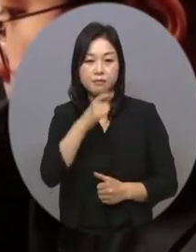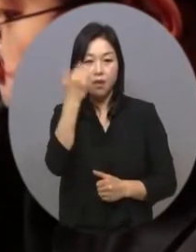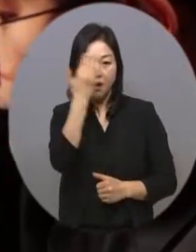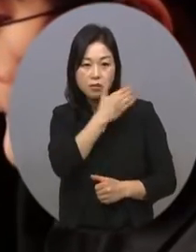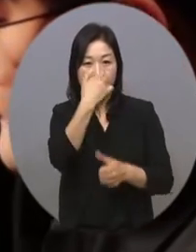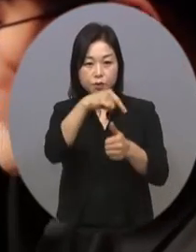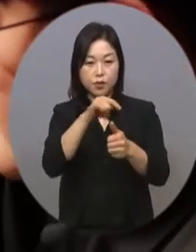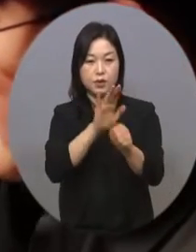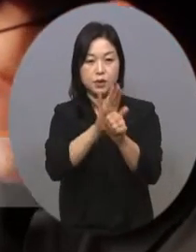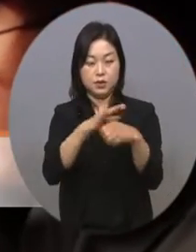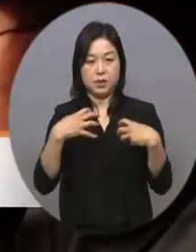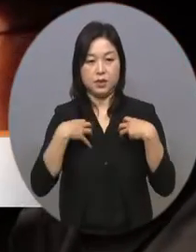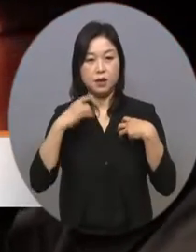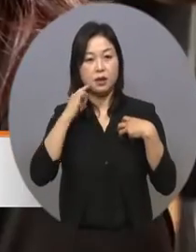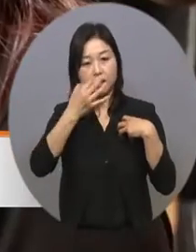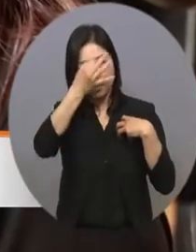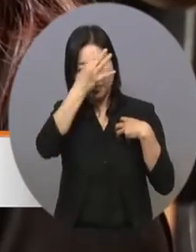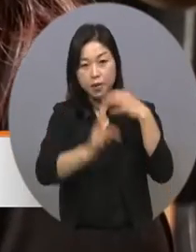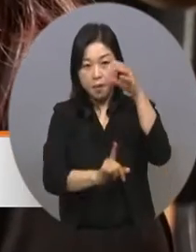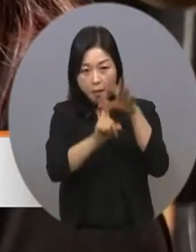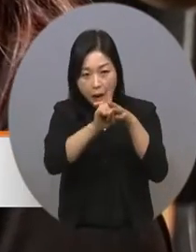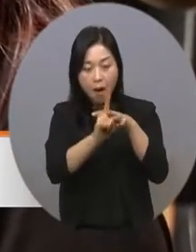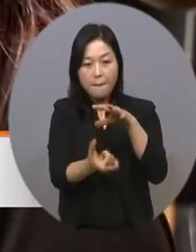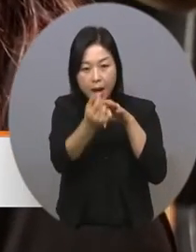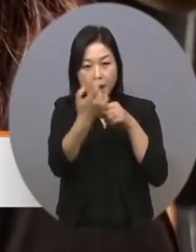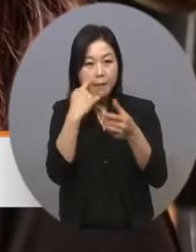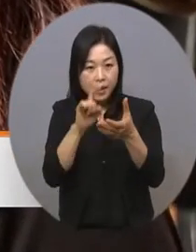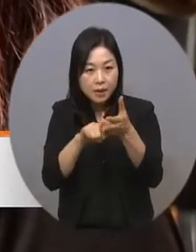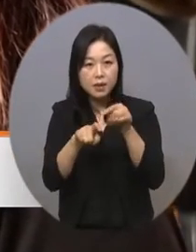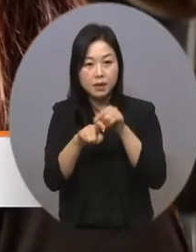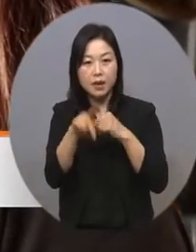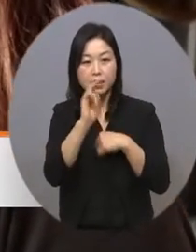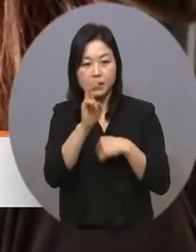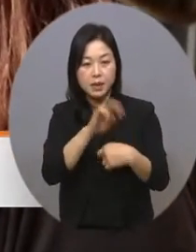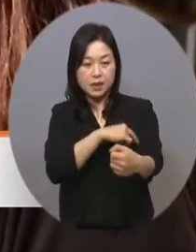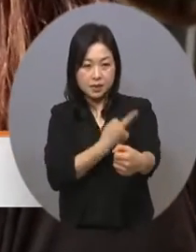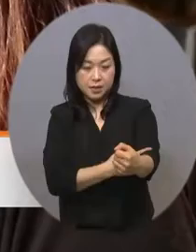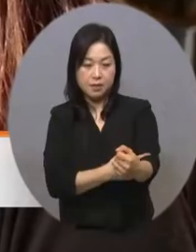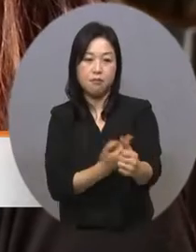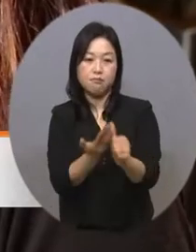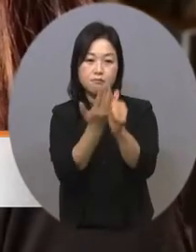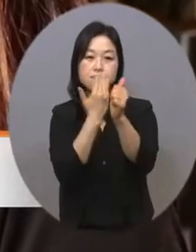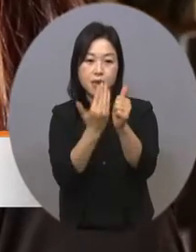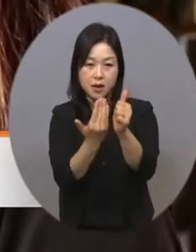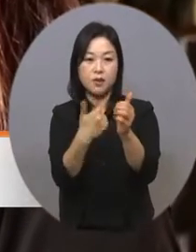요수교육지원청은 예술영재를 조기에 발굴해 음악적 재능을 꽃피울 수 있도록